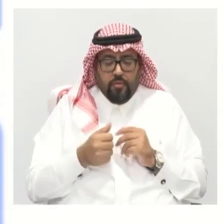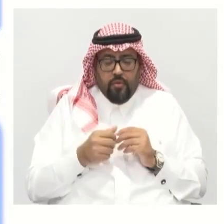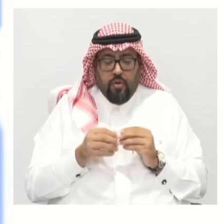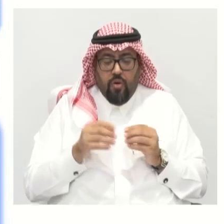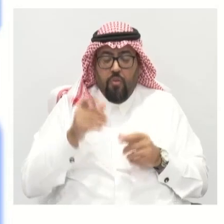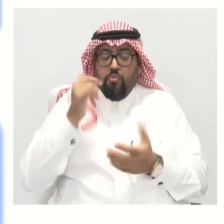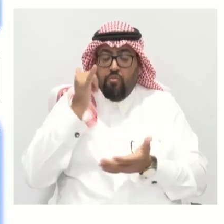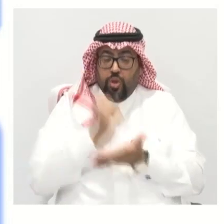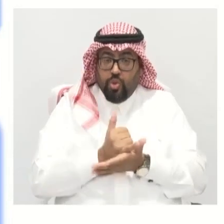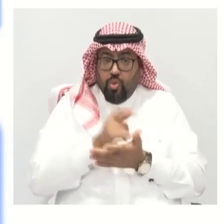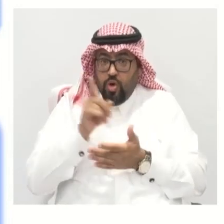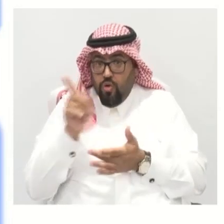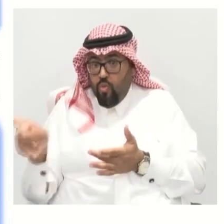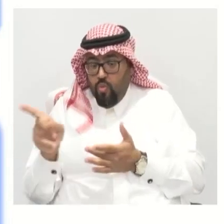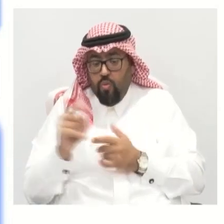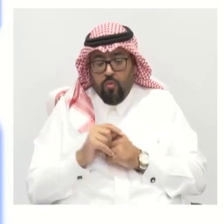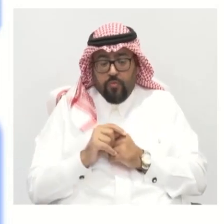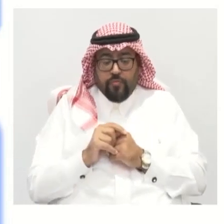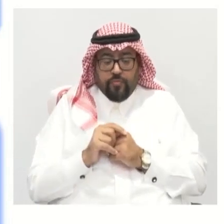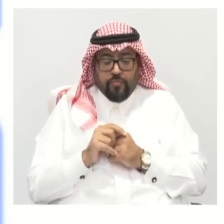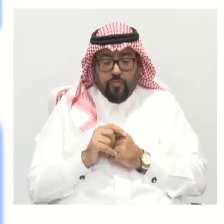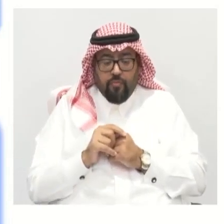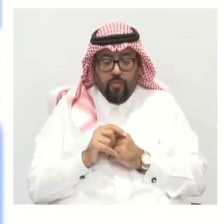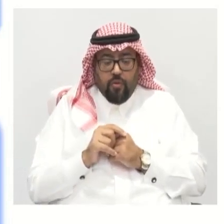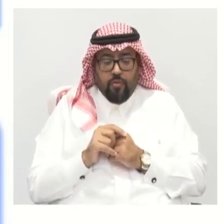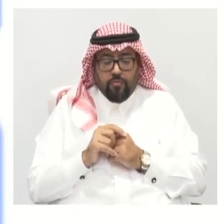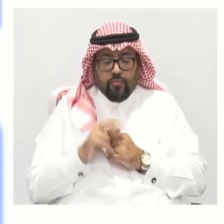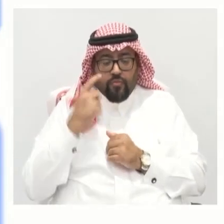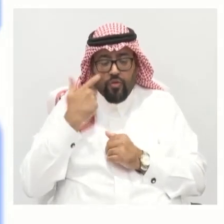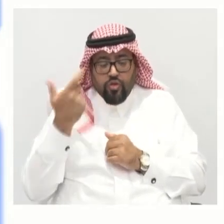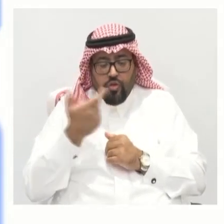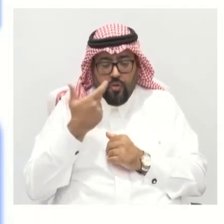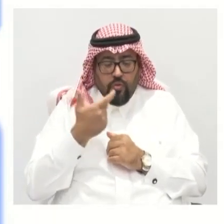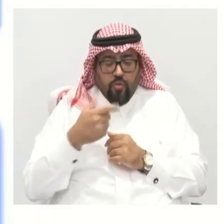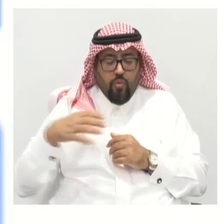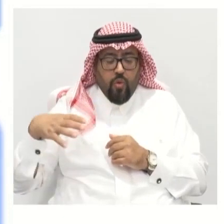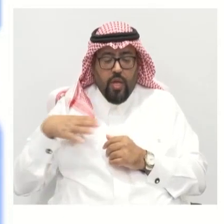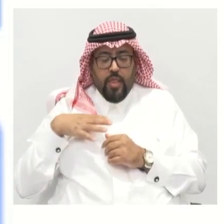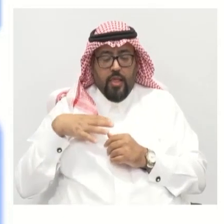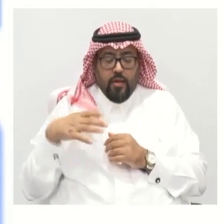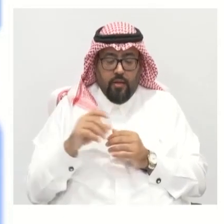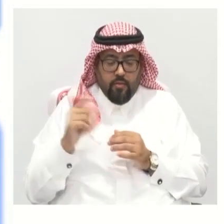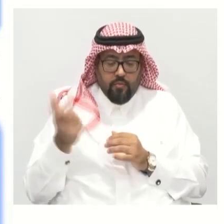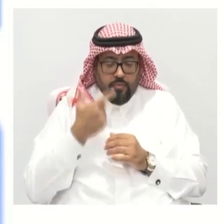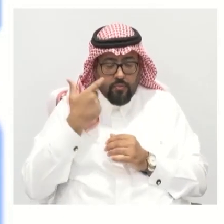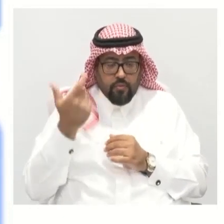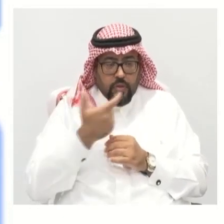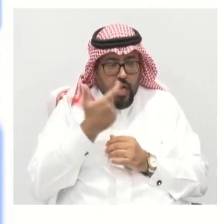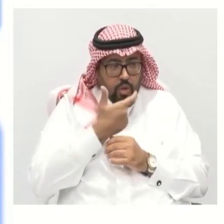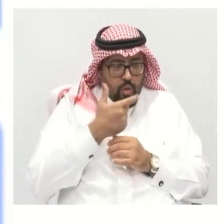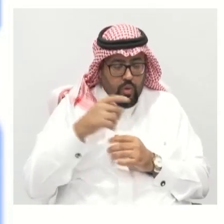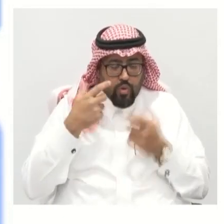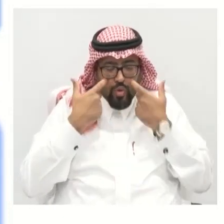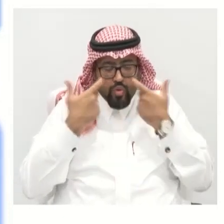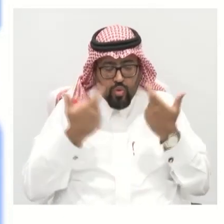ويتولى مسؤوليه ماذا ماذا مسؤوليته نعم بارك الله فيكم مسؤوليه واداره